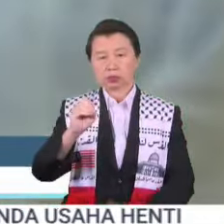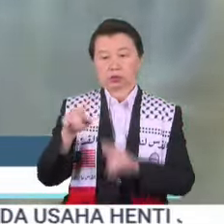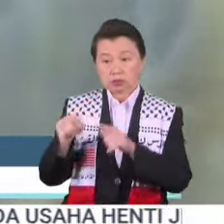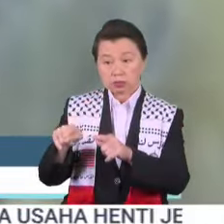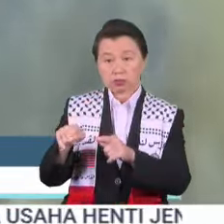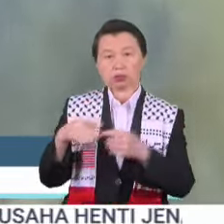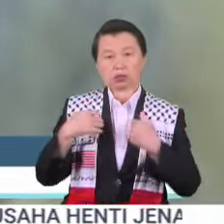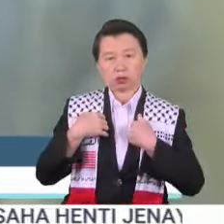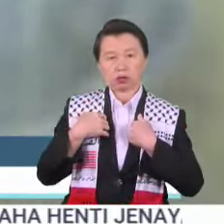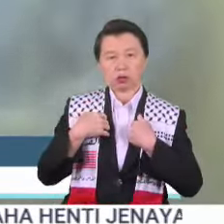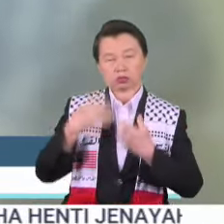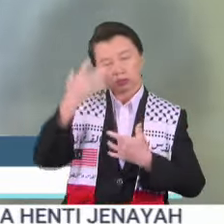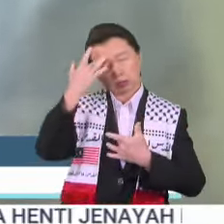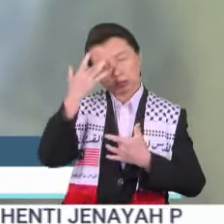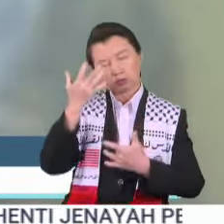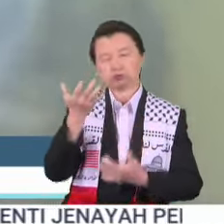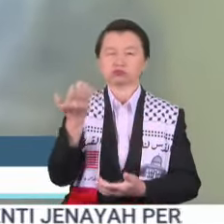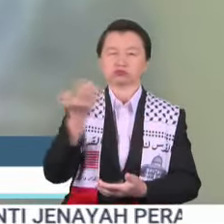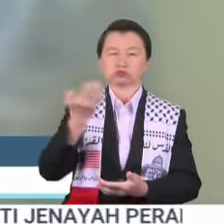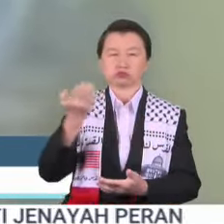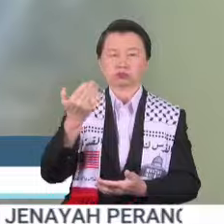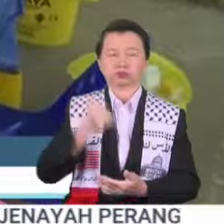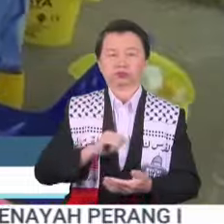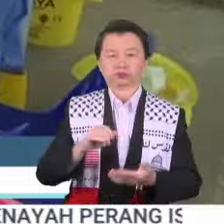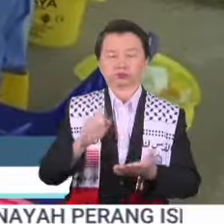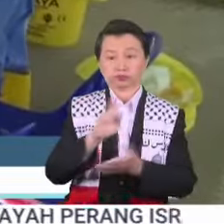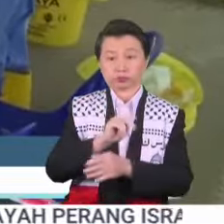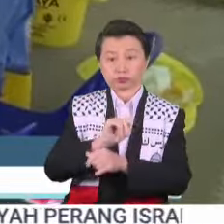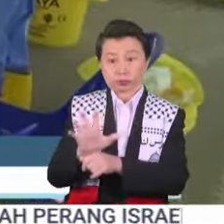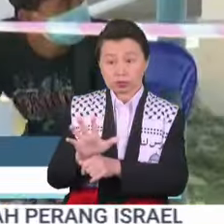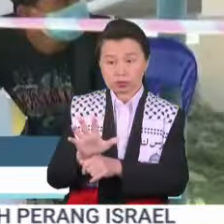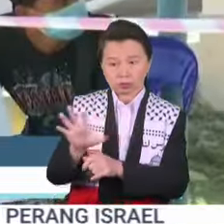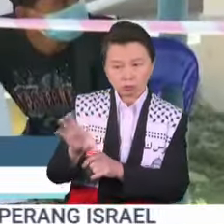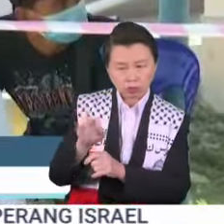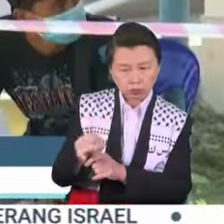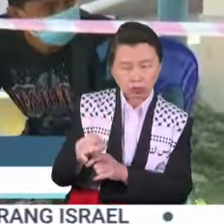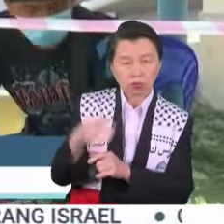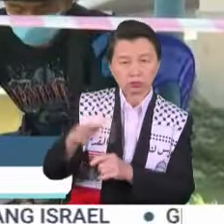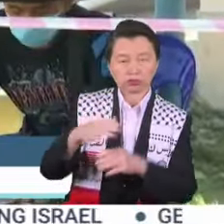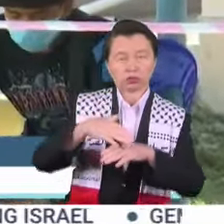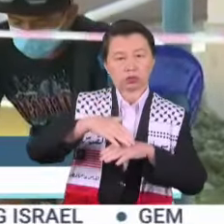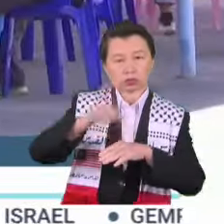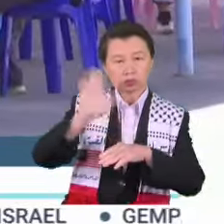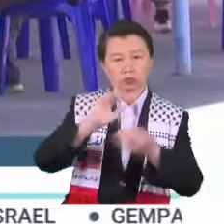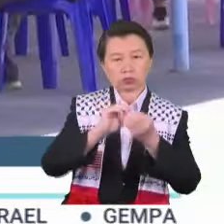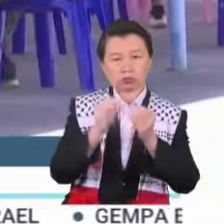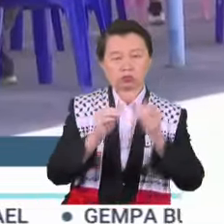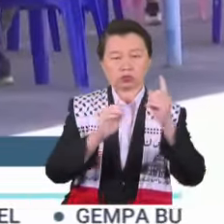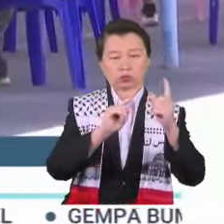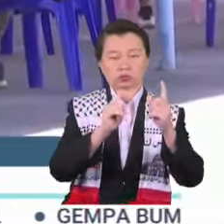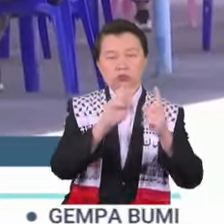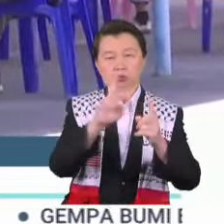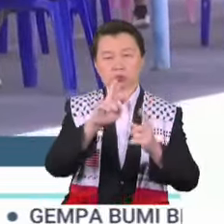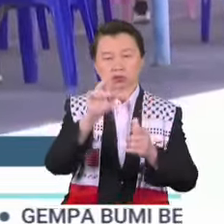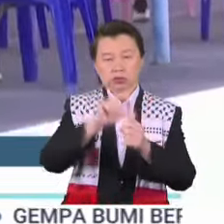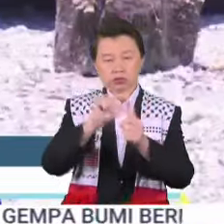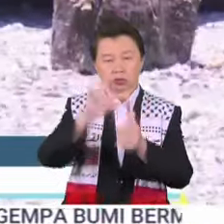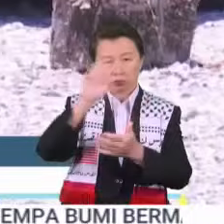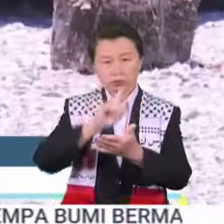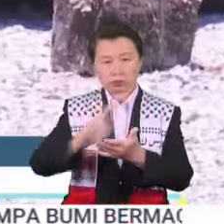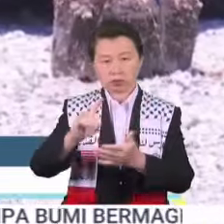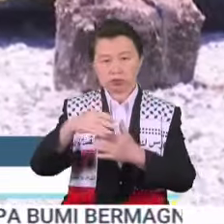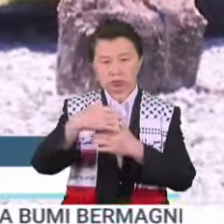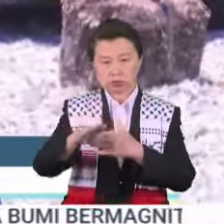daripadanya bergejala ringan. Jelas beliau, kes mingguan COVID-19 dikesan telah melepasi angka 1,000 setiap minggu sejak